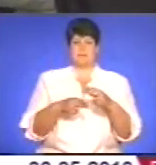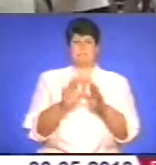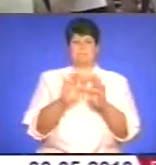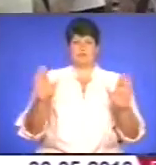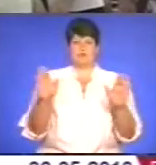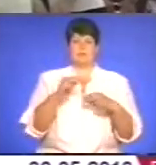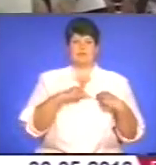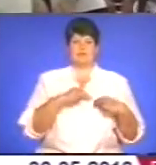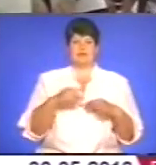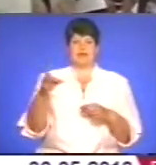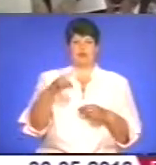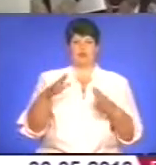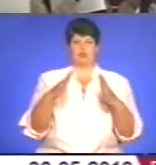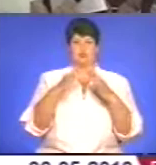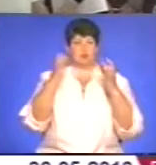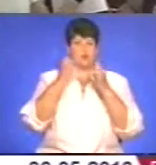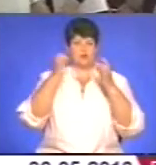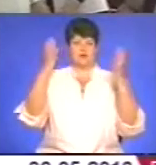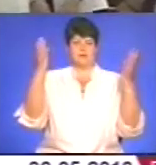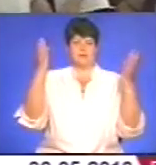районного будинку культури.